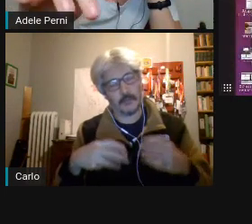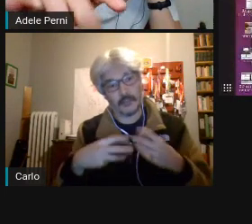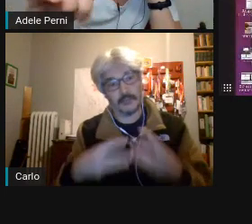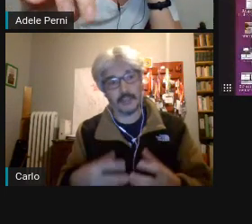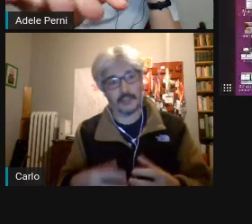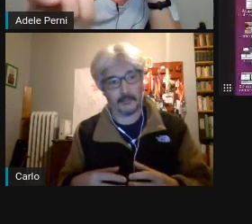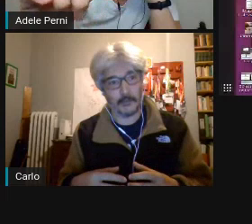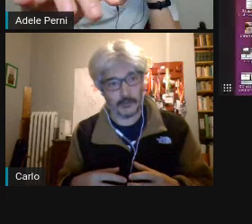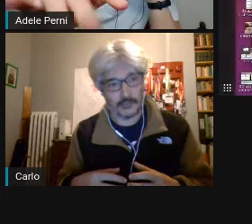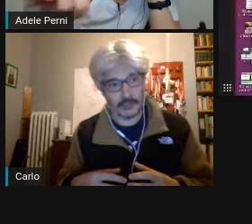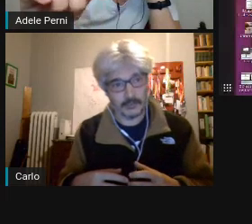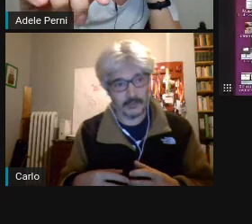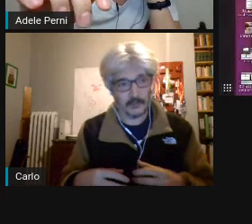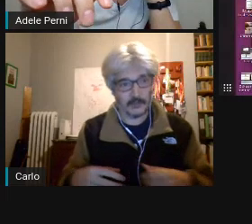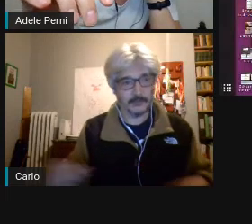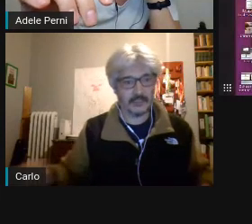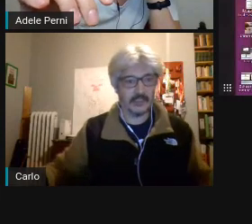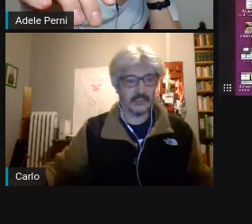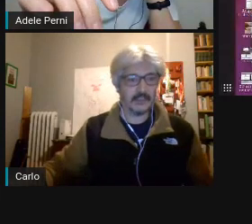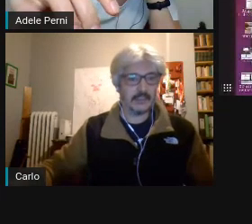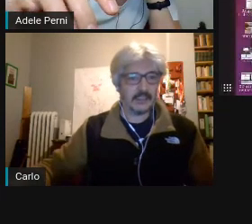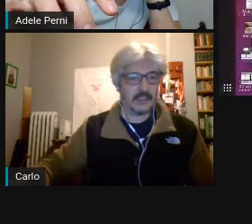modificato il rapporto tra le persone